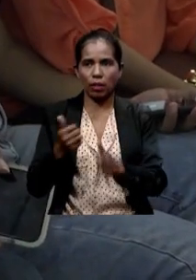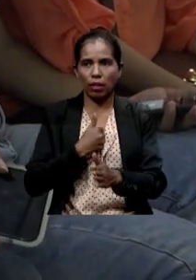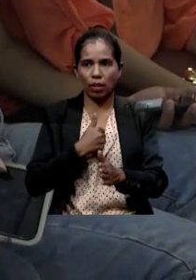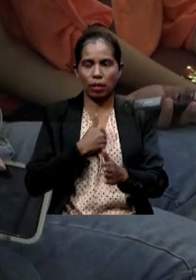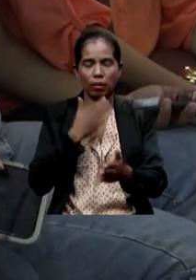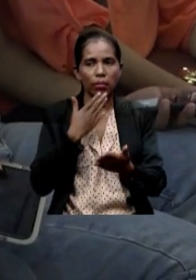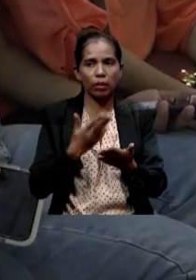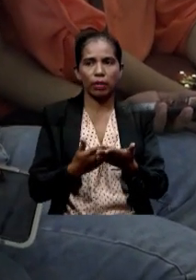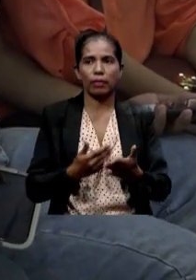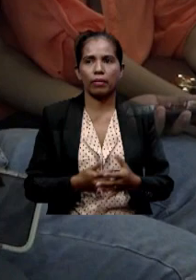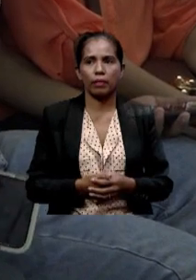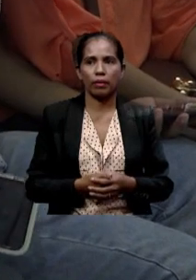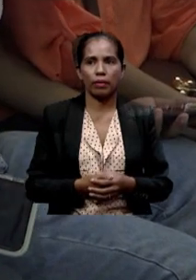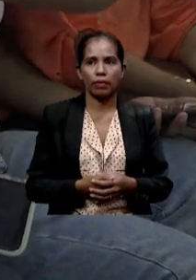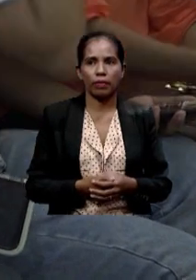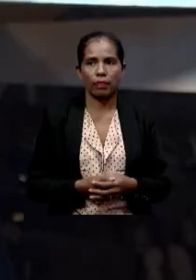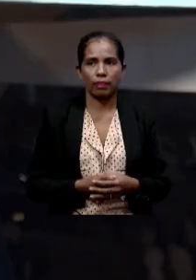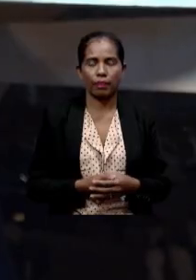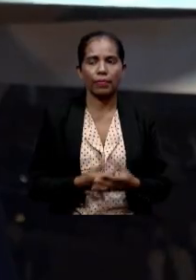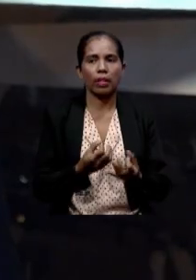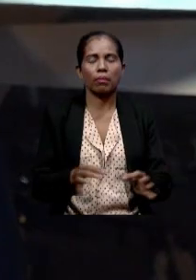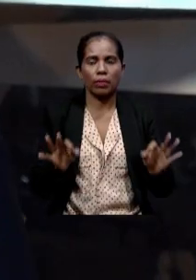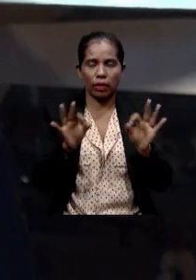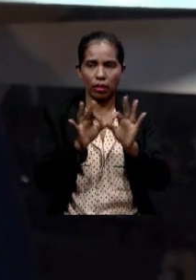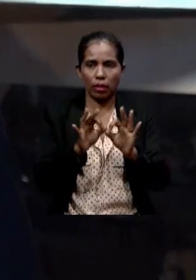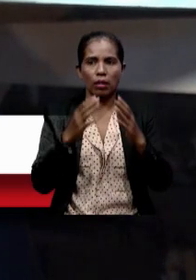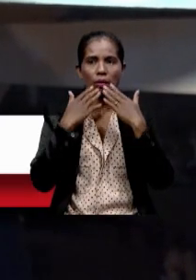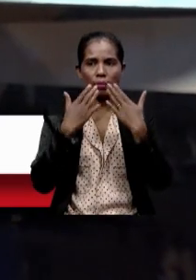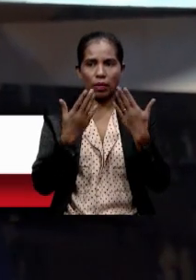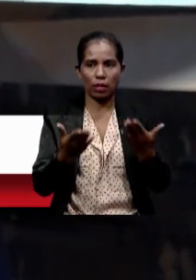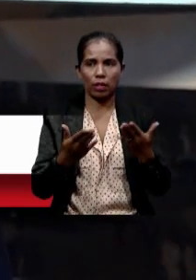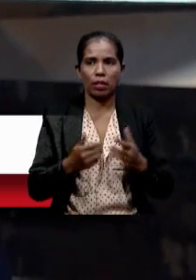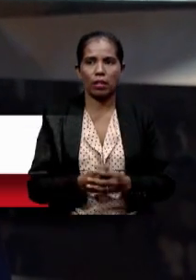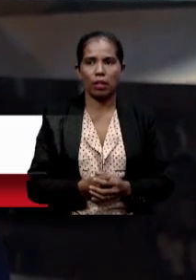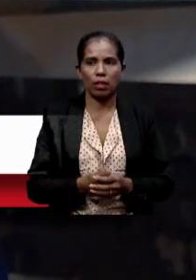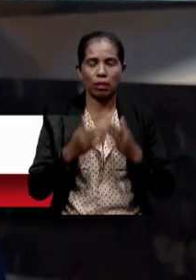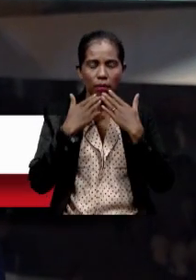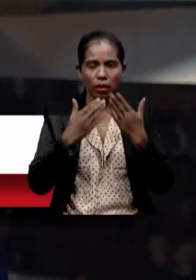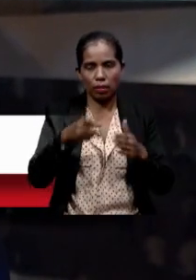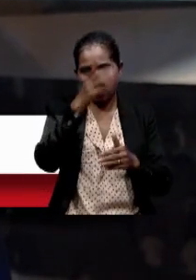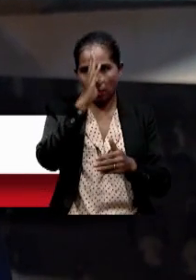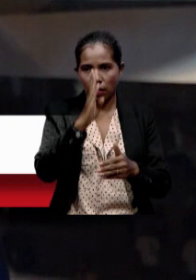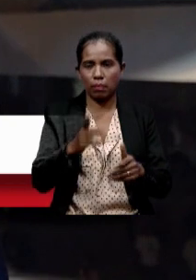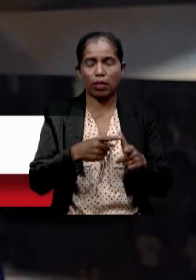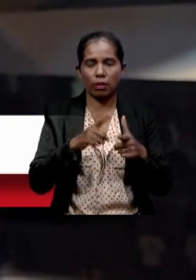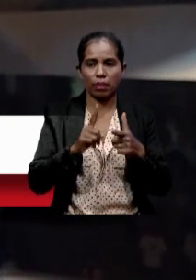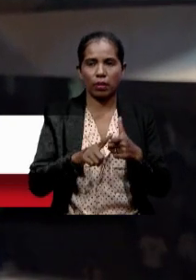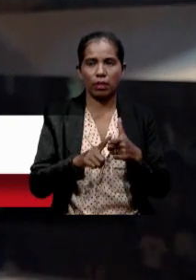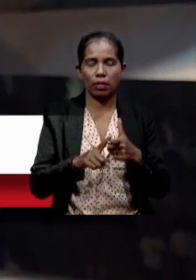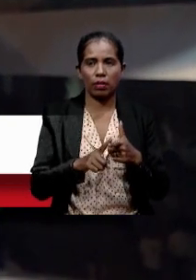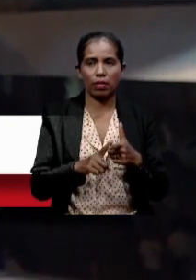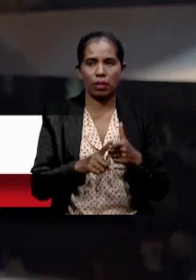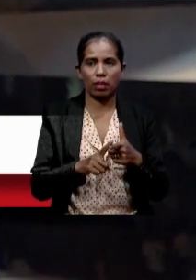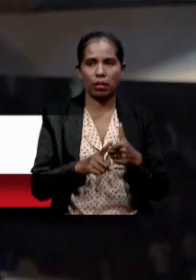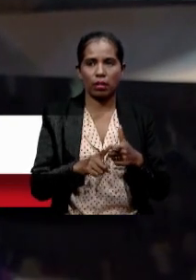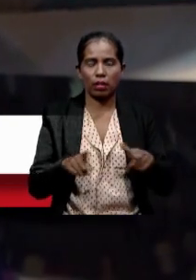atletan. Ya, importante magne agradece, agradece ba maroma ke depois ini ne hanesan